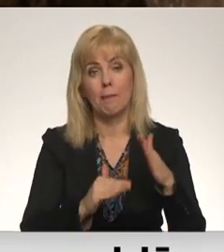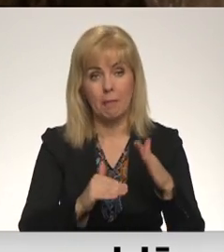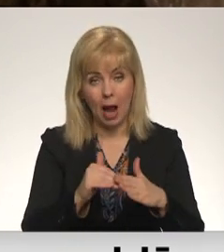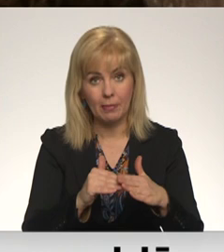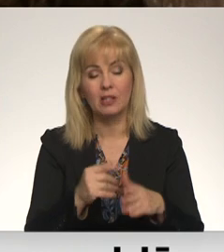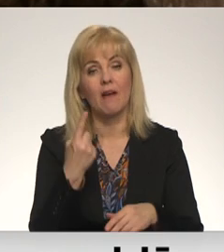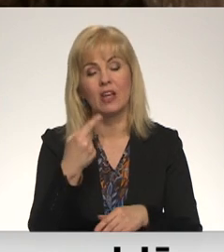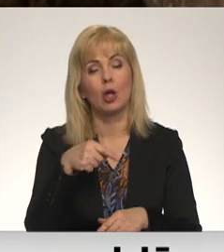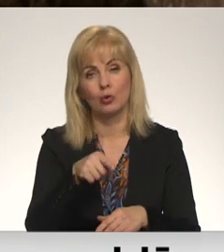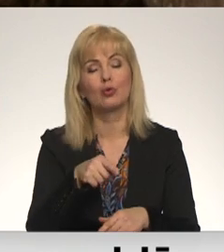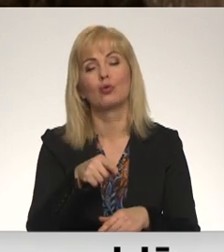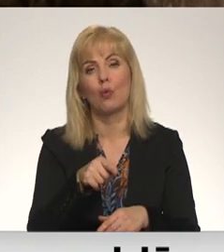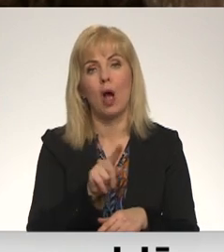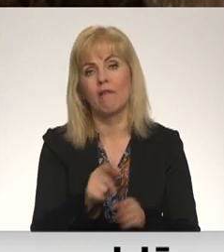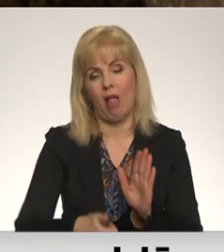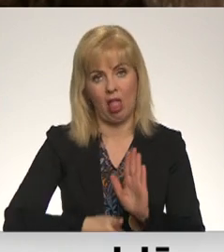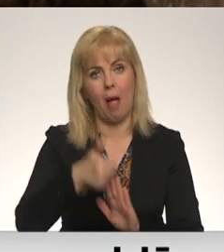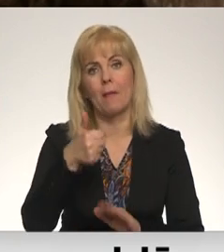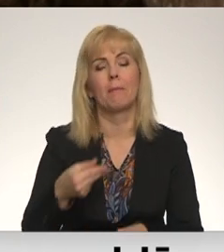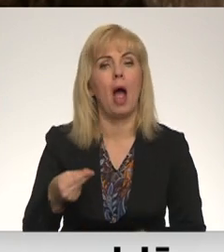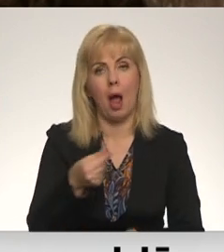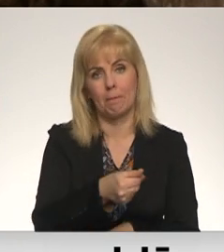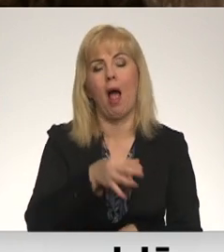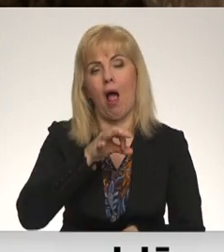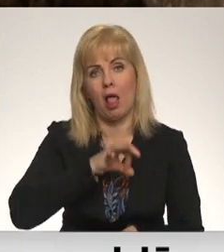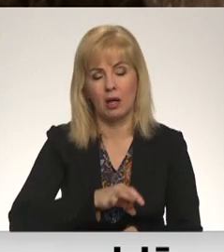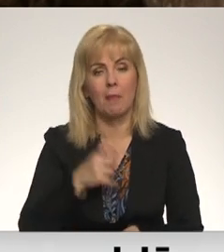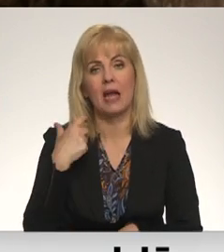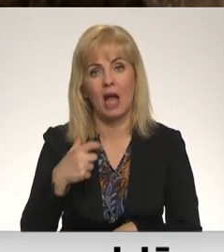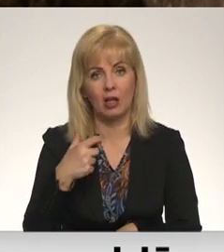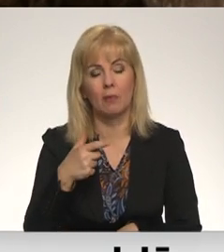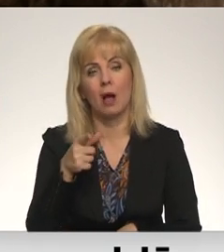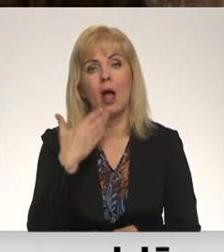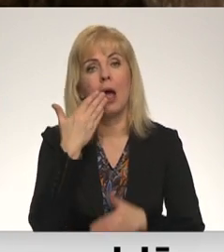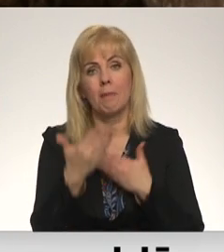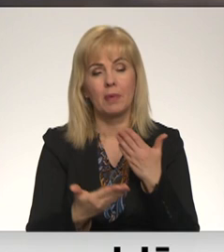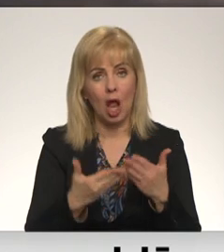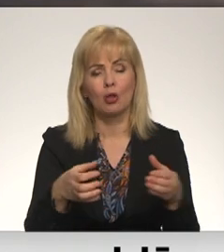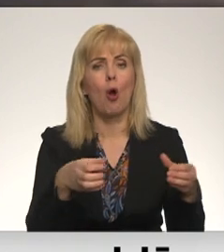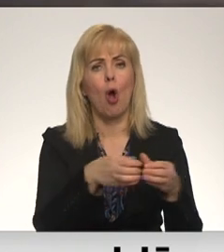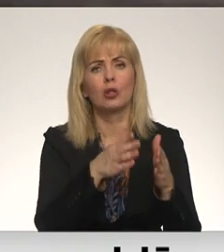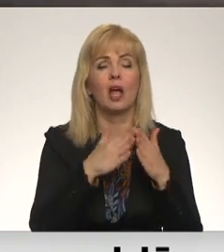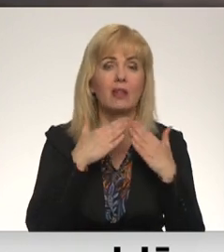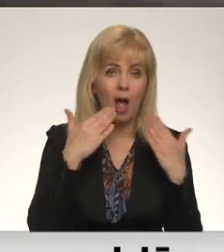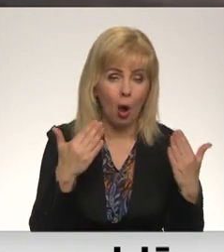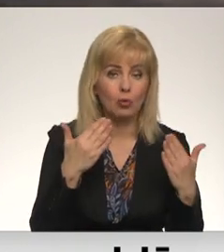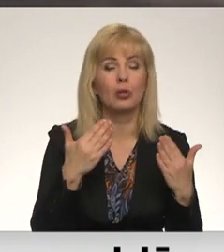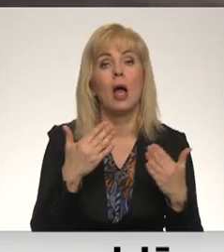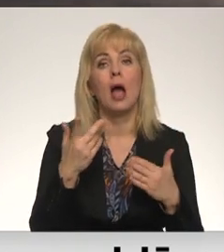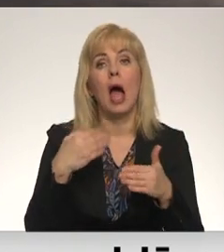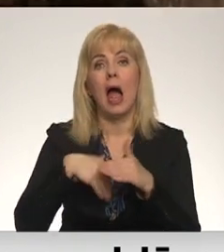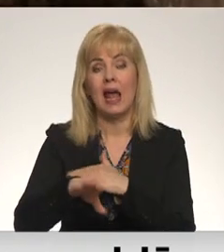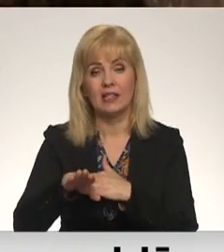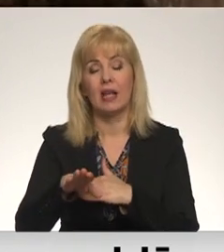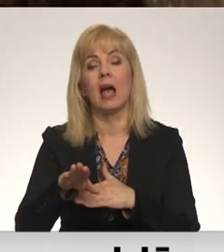nenoliedzami ir viens no labāk apmaksātākajiem amatiem, Jēkabpilī, gan jau ka pretendentu koalīcija ir daudz, jācer, ka aizejot